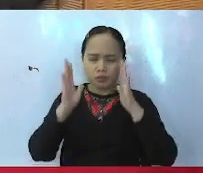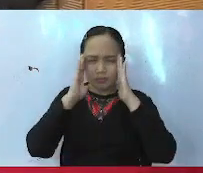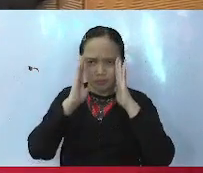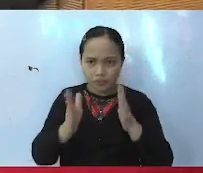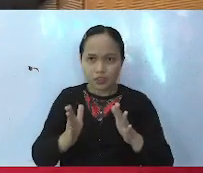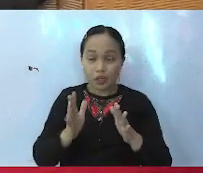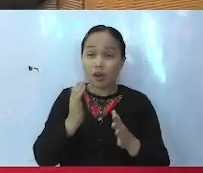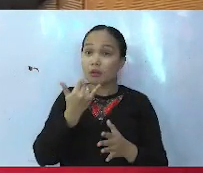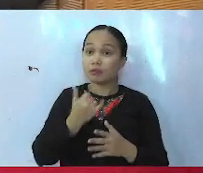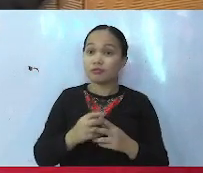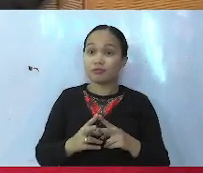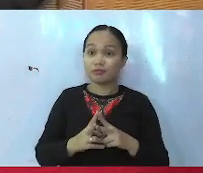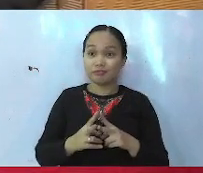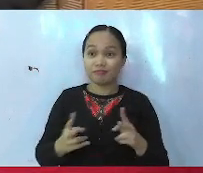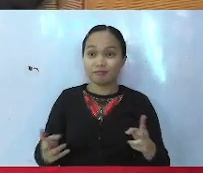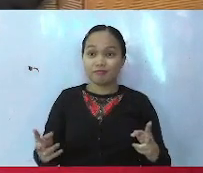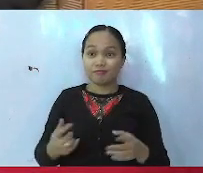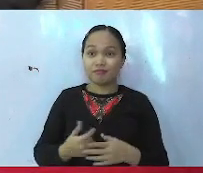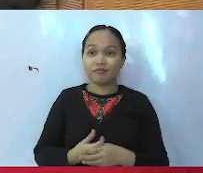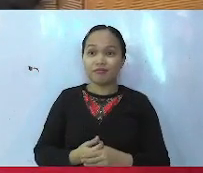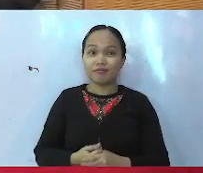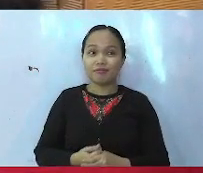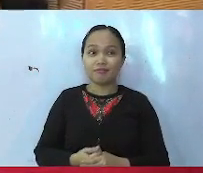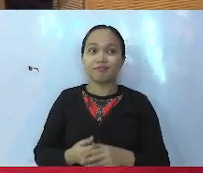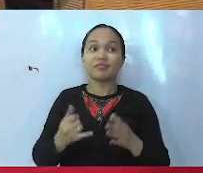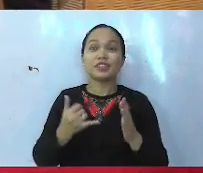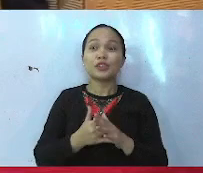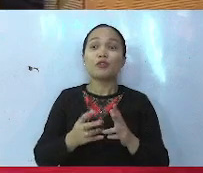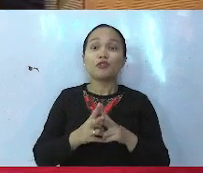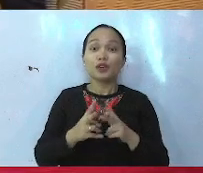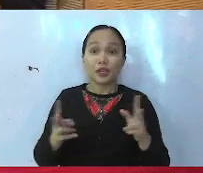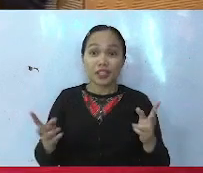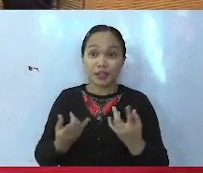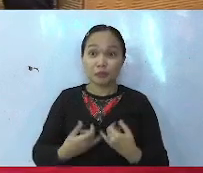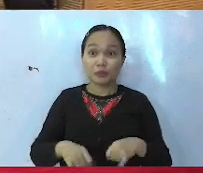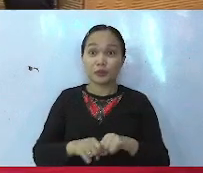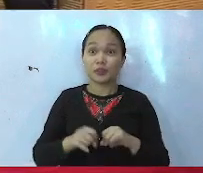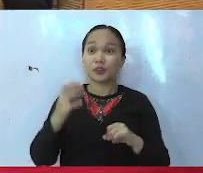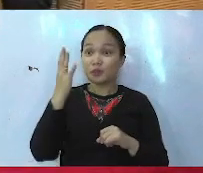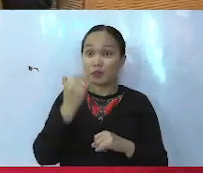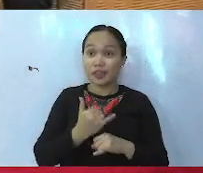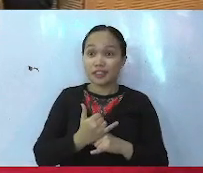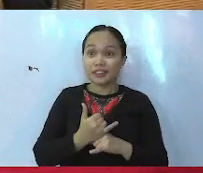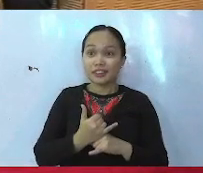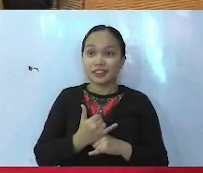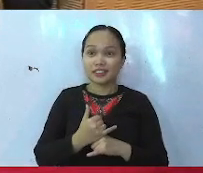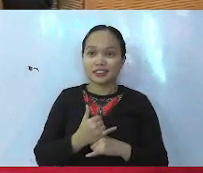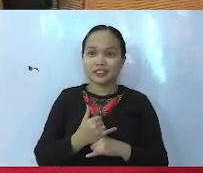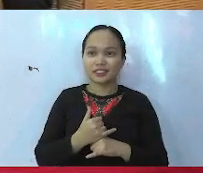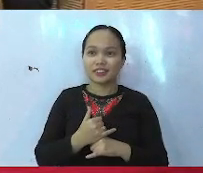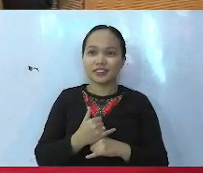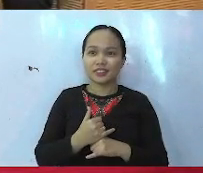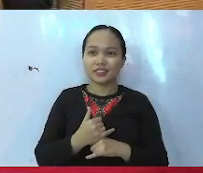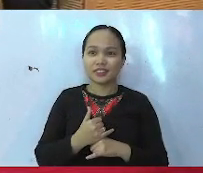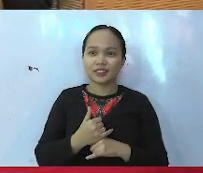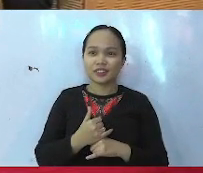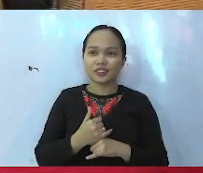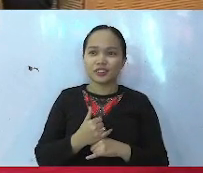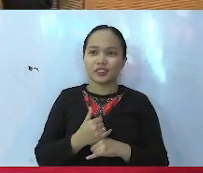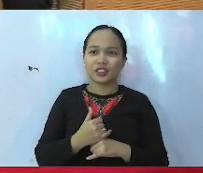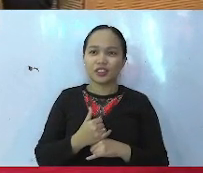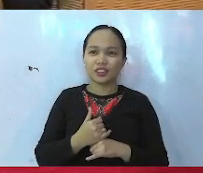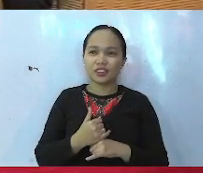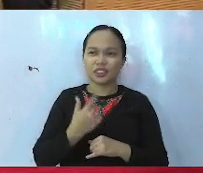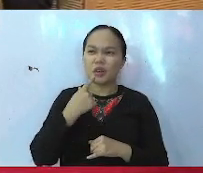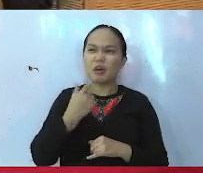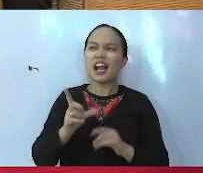tama nga yung sinabi. English and Sarah, it is very important. Yes, medyo konti-konti na natin. Kasi mamaya, sunod-sunod na to. Hindi, mamaya, magkakano ko eh. Sasakit siyang ko